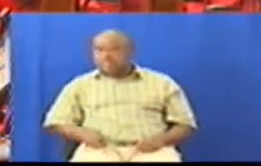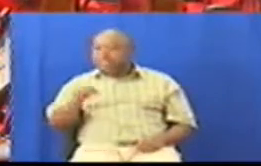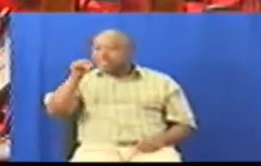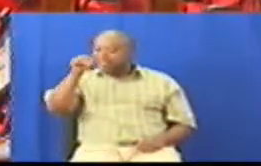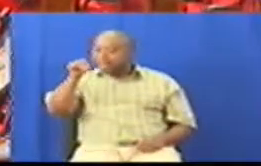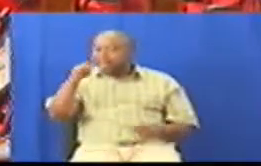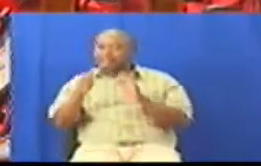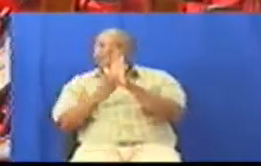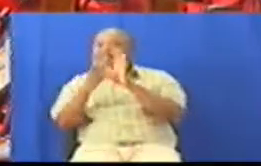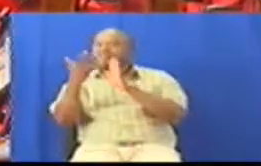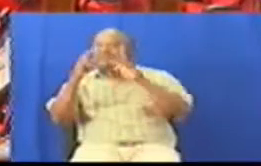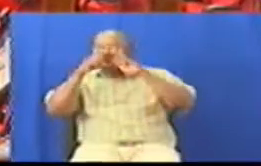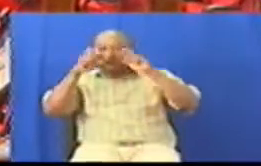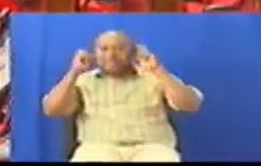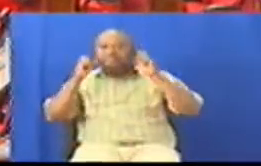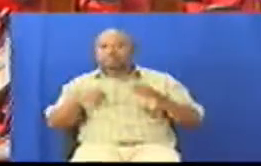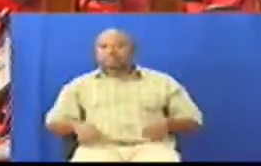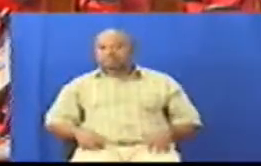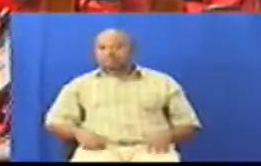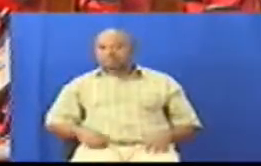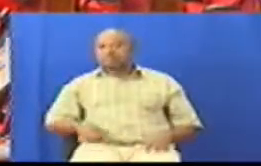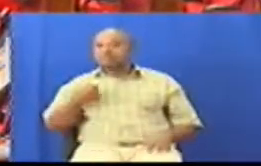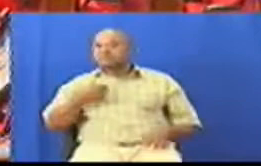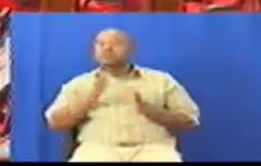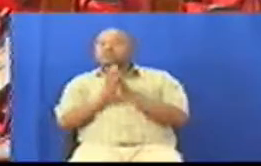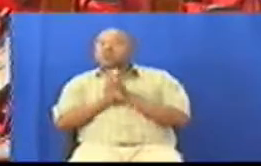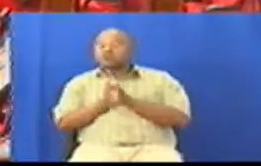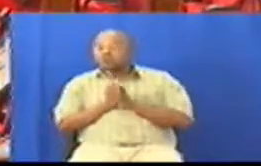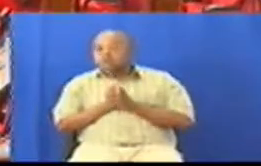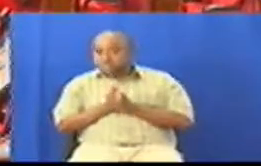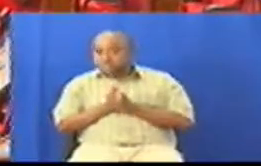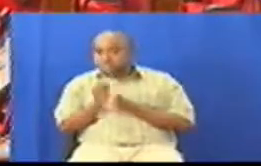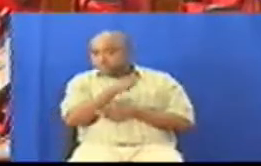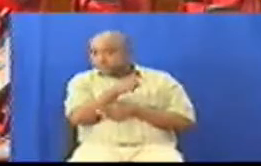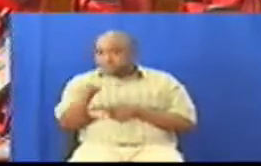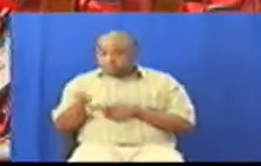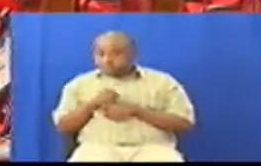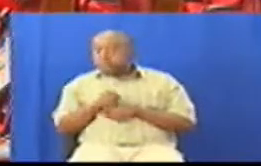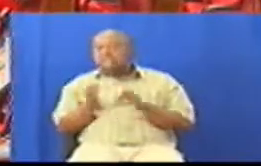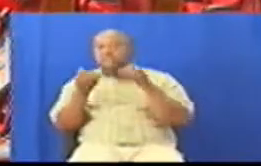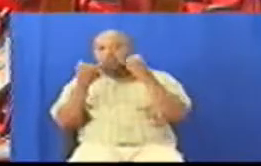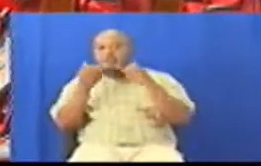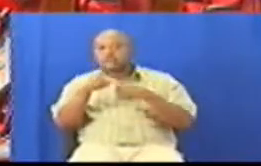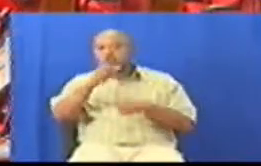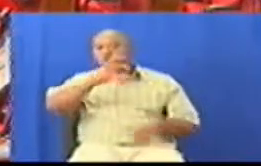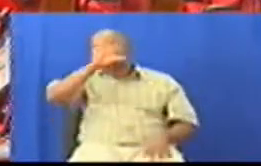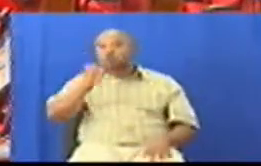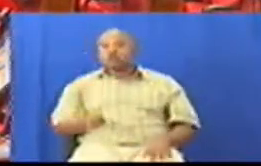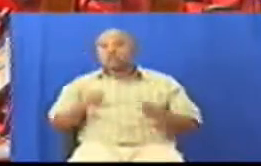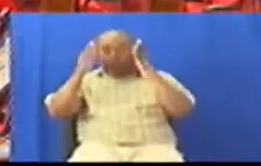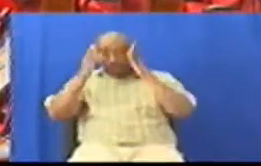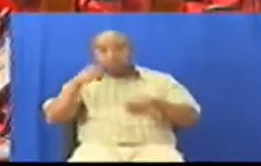Asante sana kwa taarifa hiyo muhimu Mheshimiwa Naibu Waziri Afya, tunakushukuru. Hii taarifa ni kwa wote, wala sio kwa Mheshimiwa Ndasa peke yake. Mheshimiwa Ndasa,